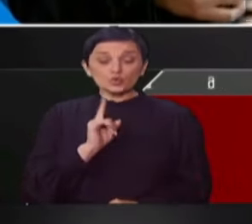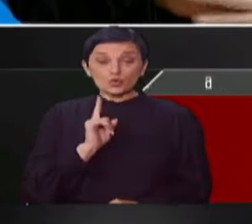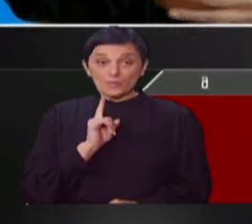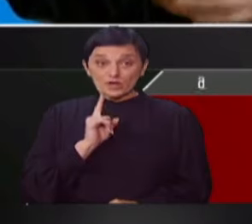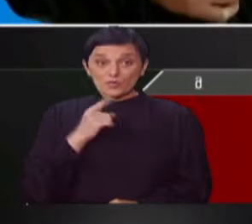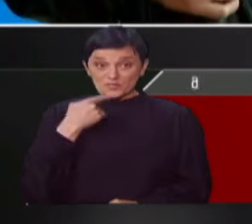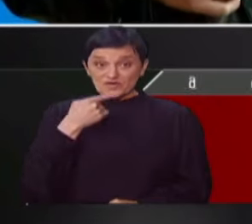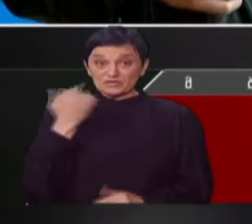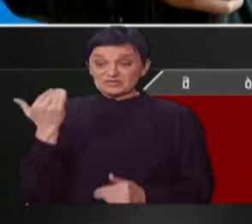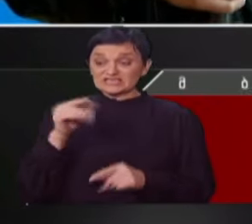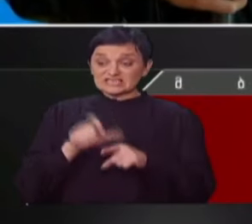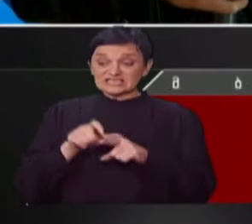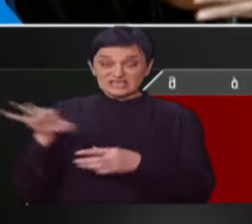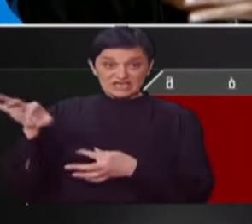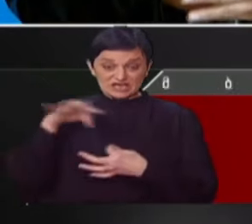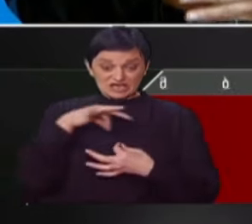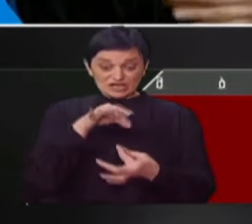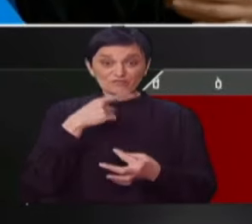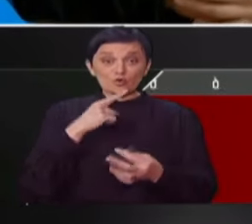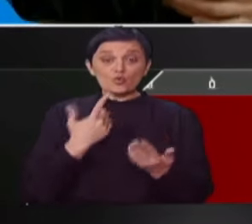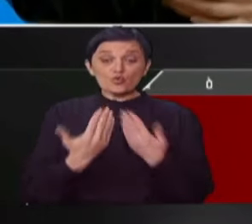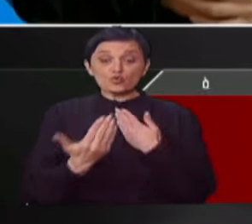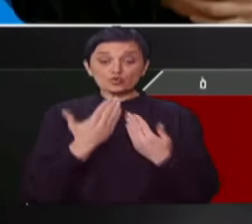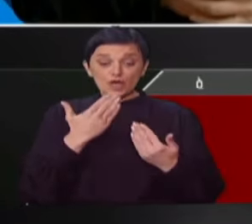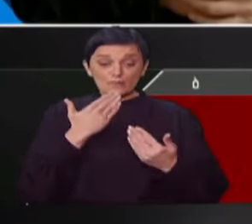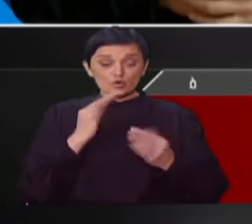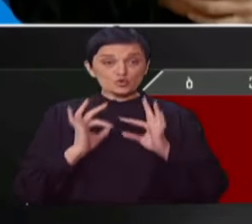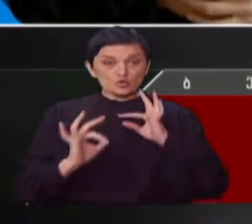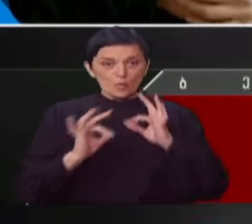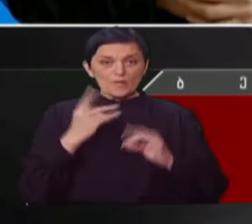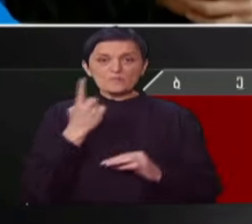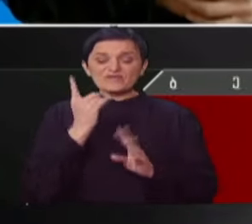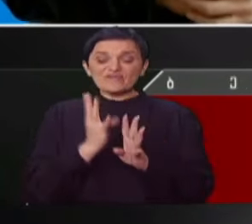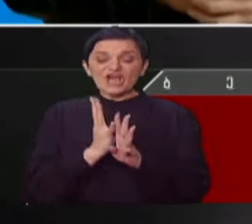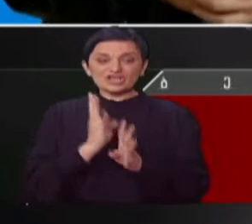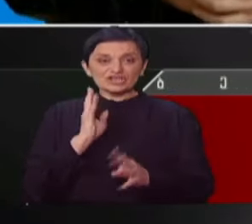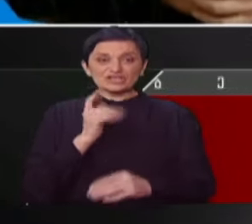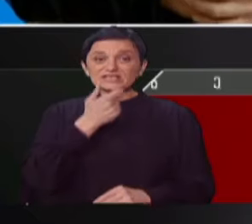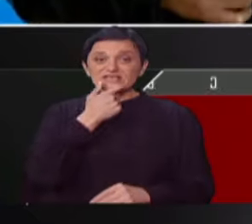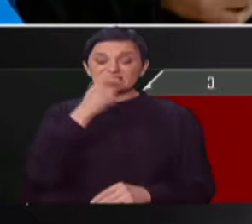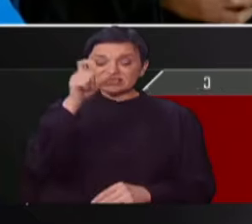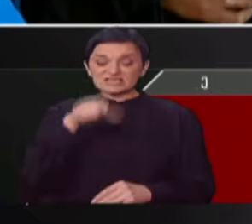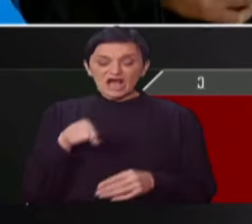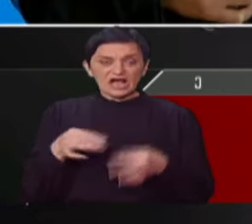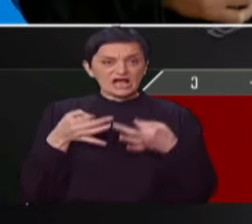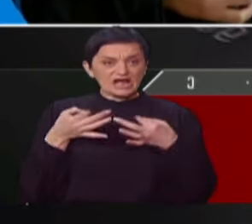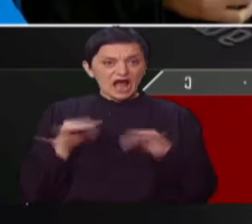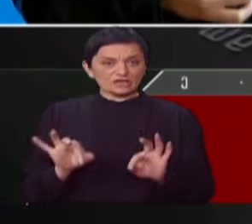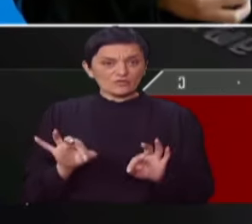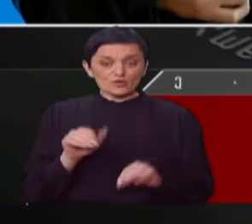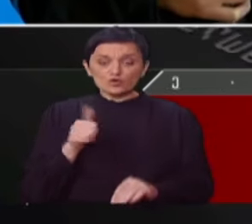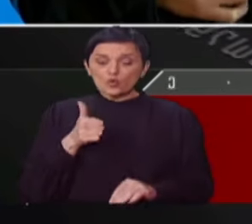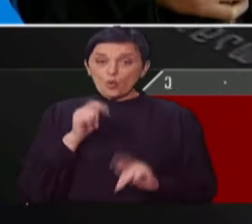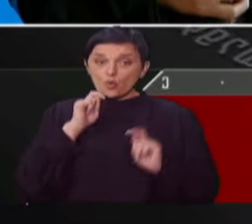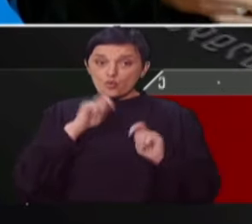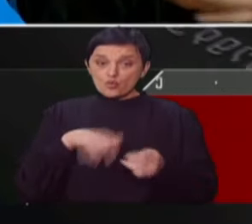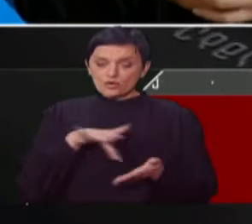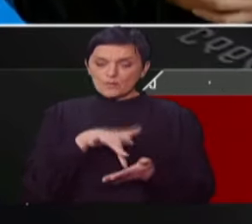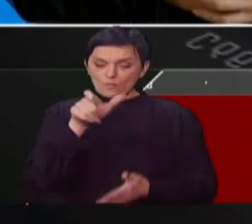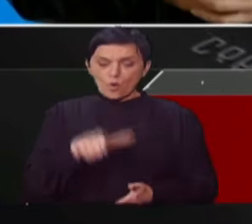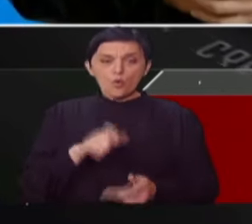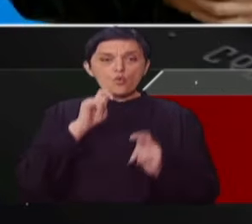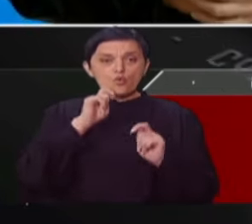იმისათვის, ციტირებ მის სიტყვებს, რომ ურთიერთობის ნორმალიზება მოხდეს, პირველ რიგში უნდა მოხდეს მიხეილ სააკაშვილის გათავისუფლება, როგორც უკრაინის მოქალაქის